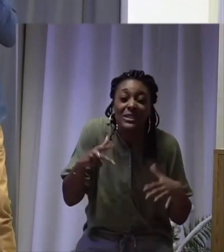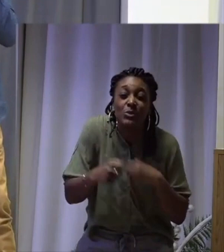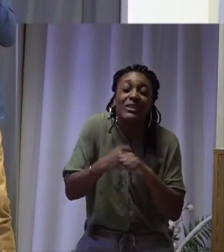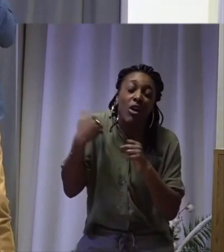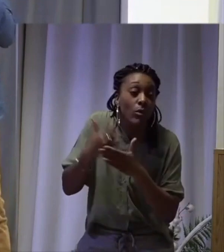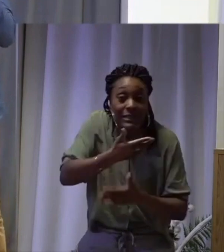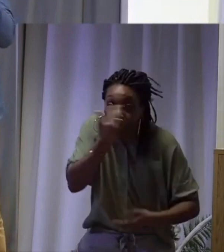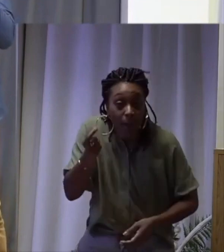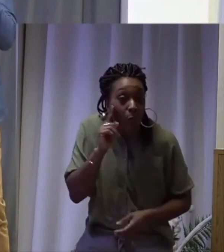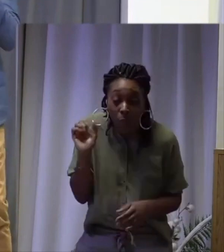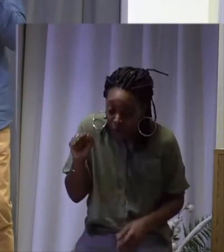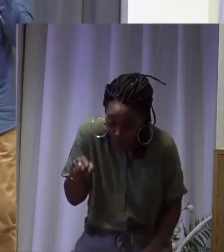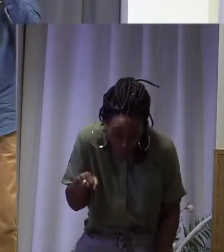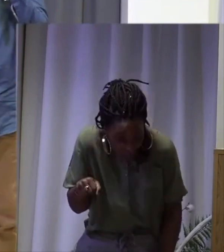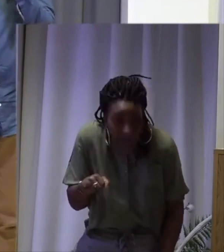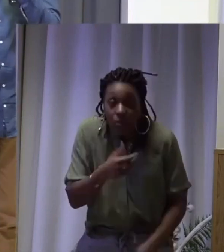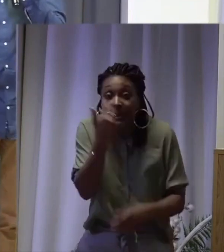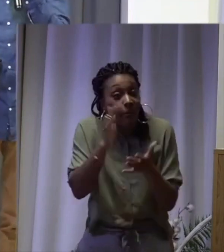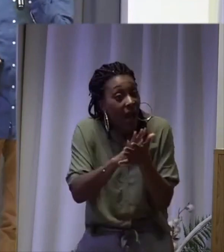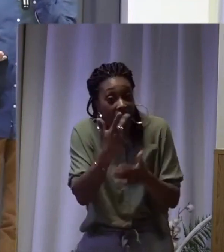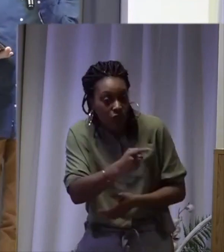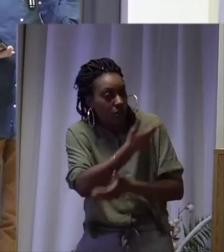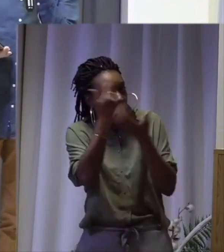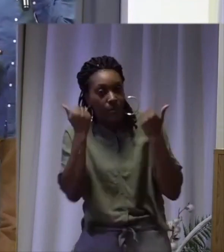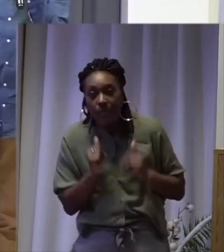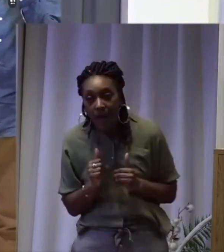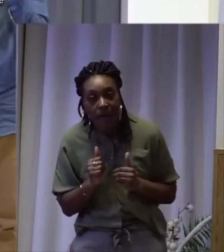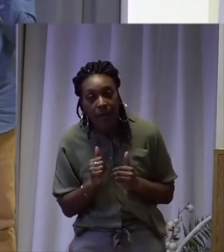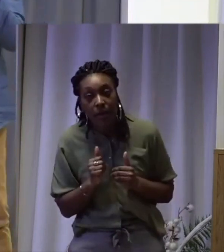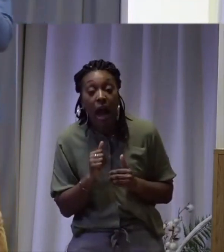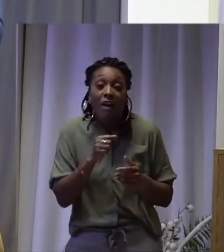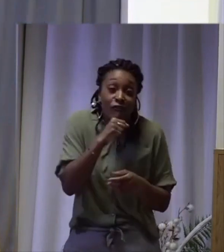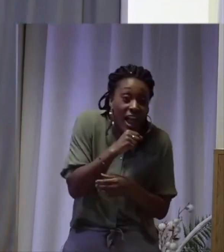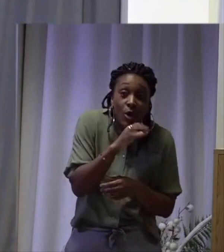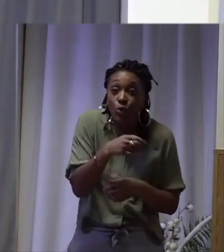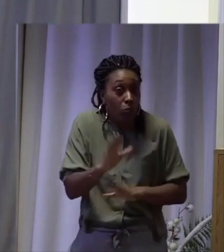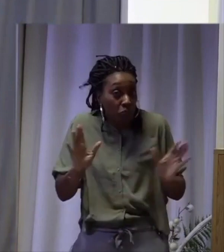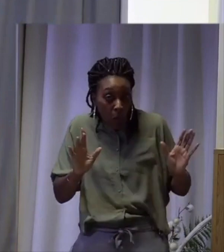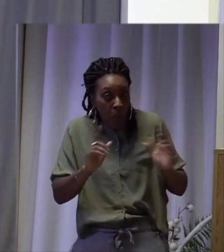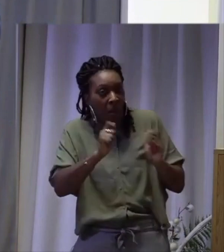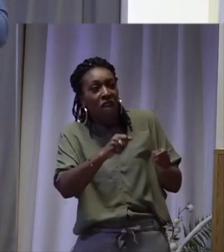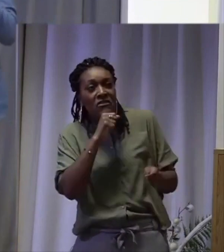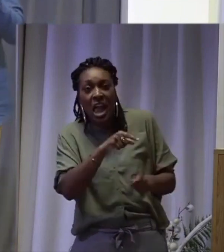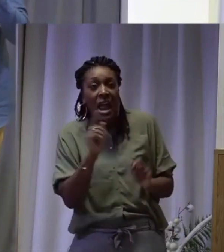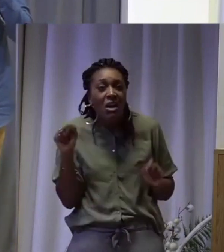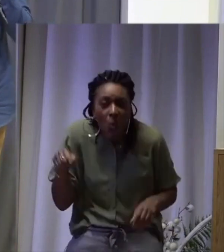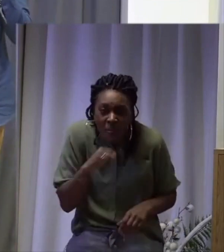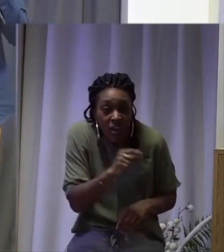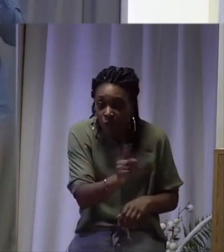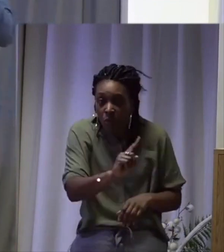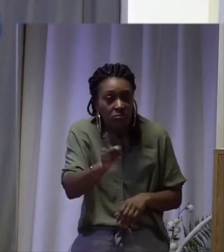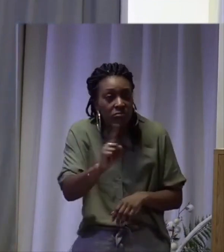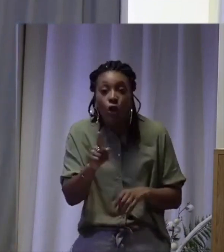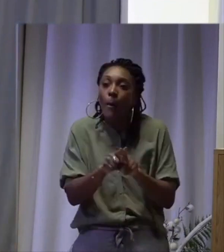pas pourquoi elle était courbée, on ne sait même pas son âge, cette femme-là. On ne sait pas si elle était âgée, ce n'était pas la vieillesse qui l'avait amenée à se courber, comme